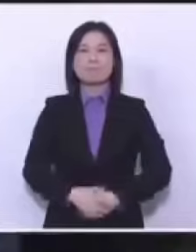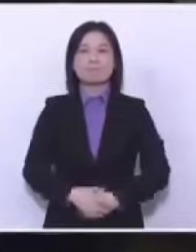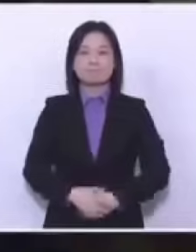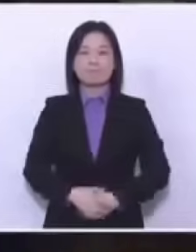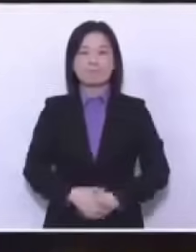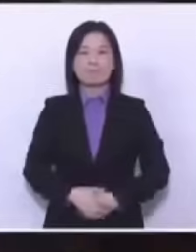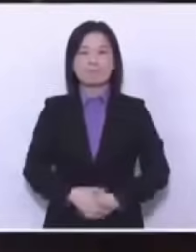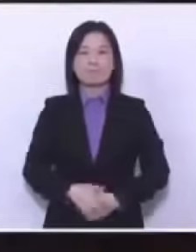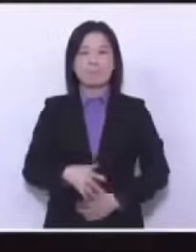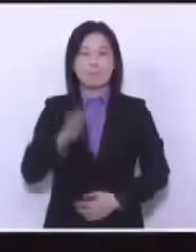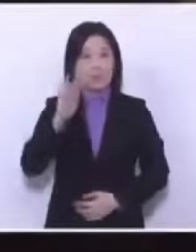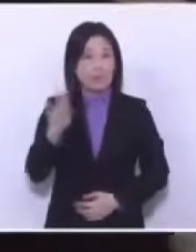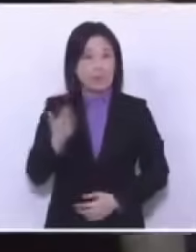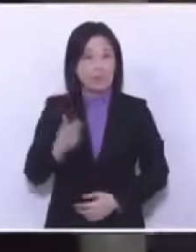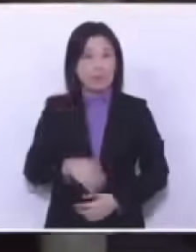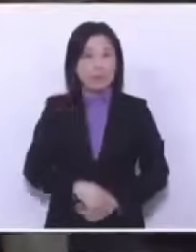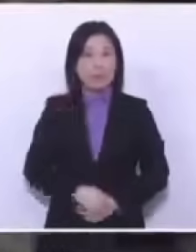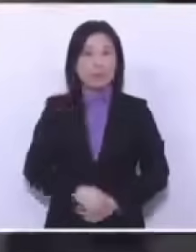但是